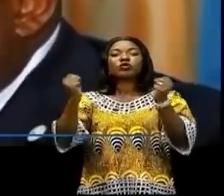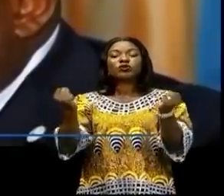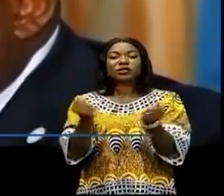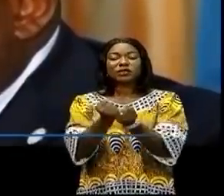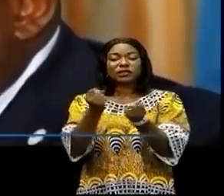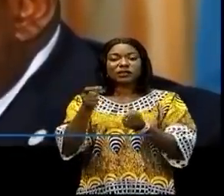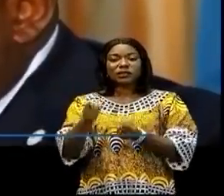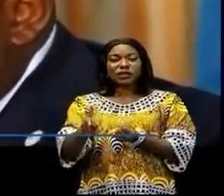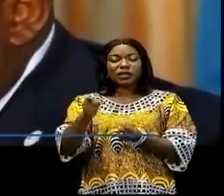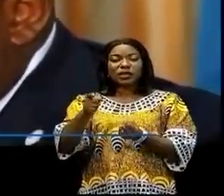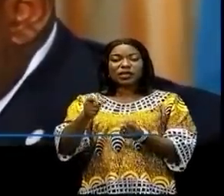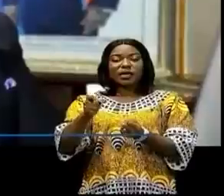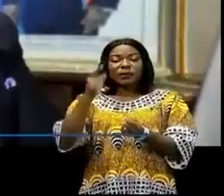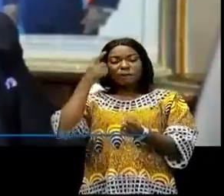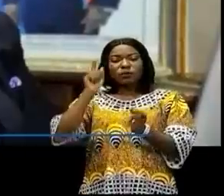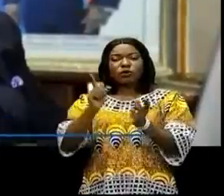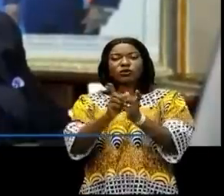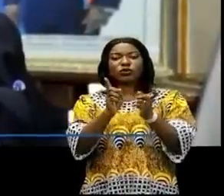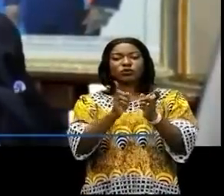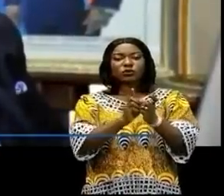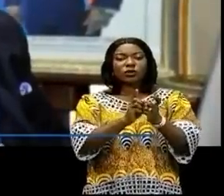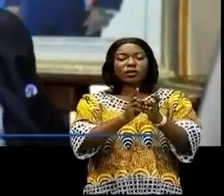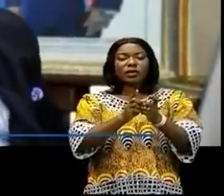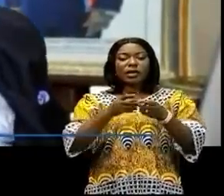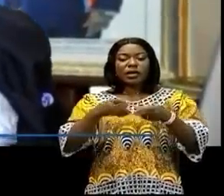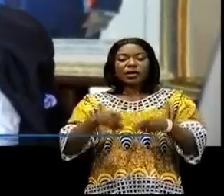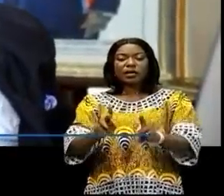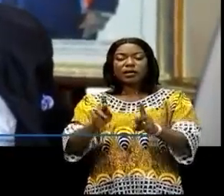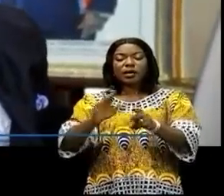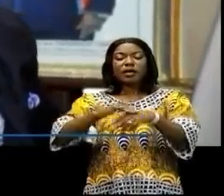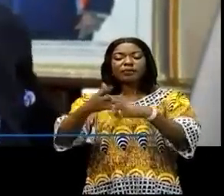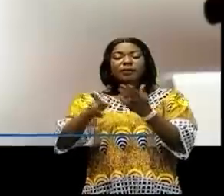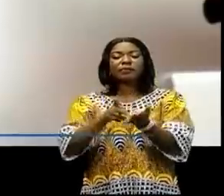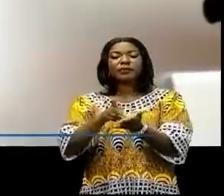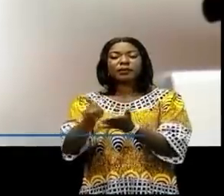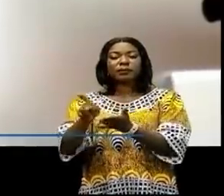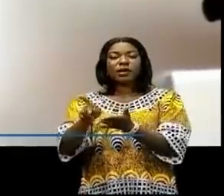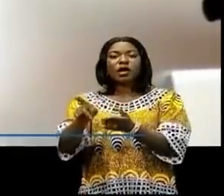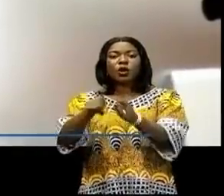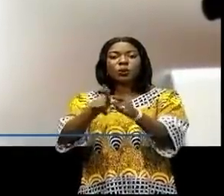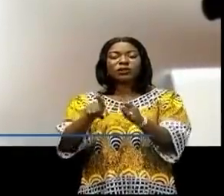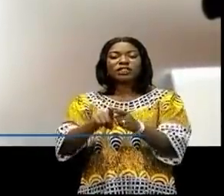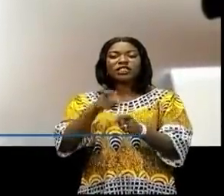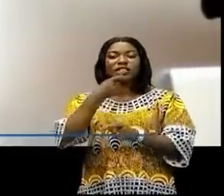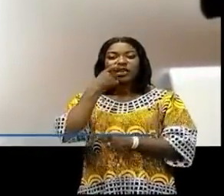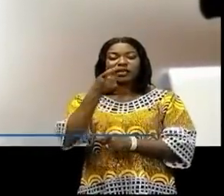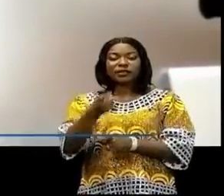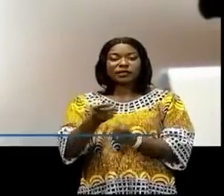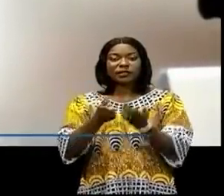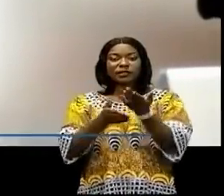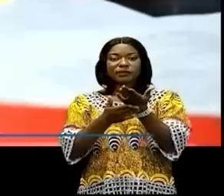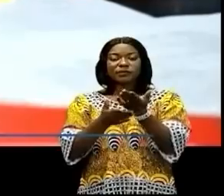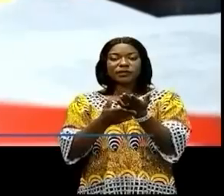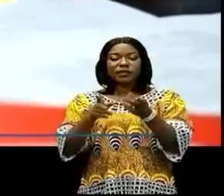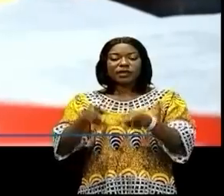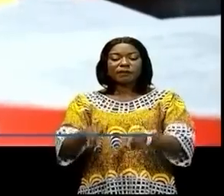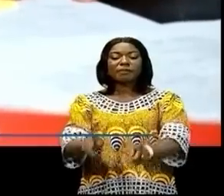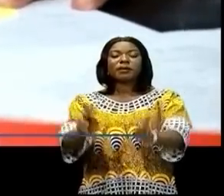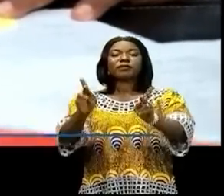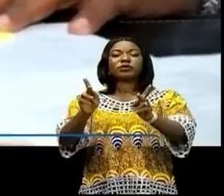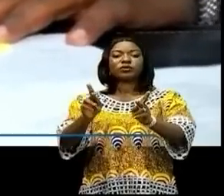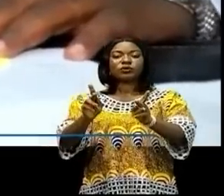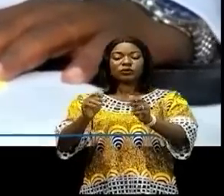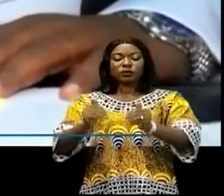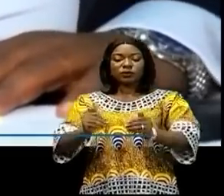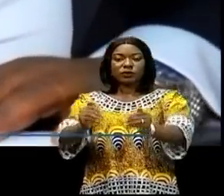requérantes la consultation et l'accès aux données après paiement. Il a également demandé l'autorisation de